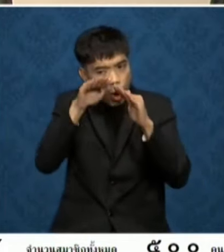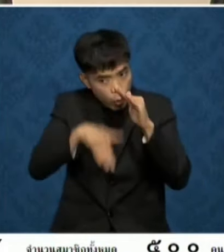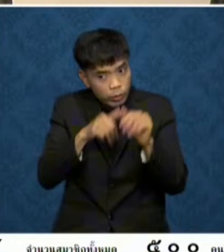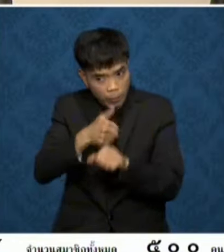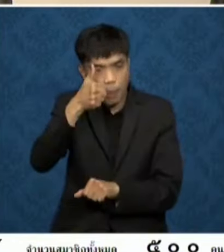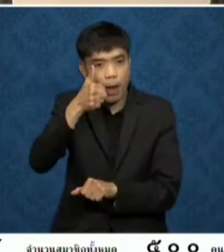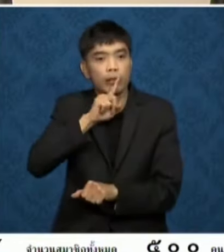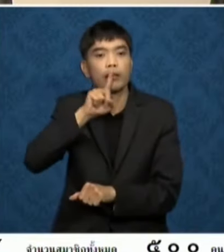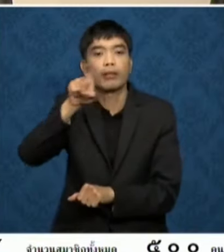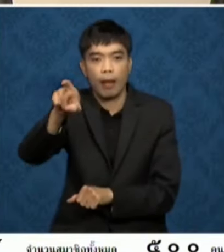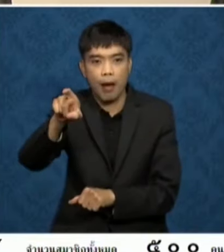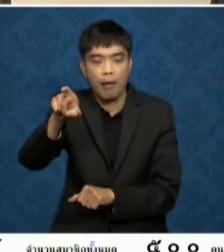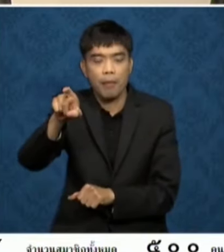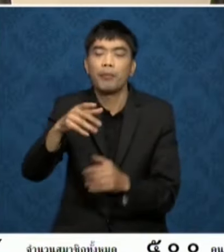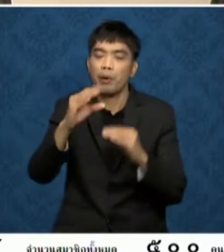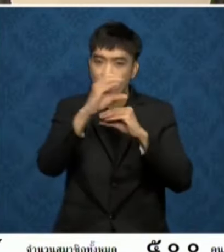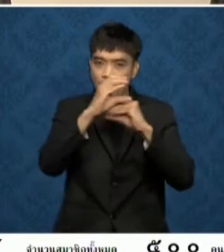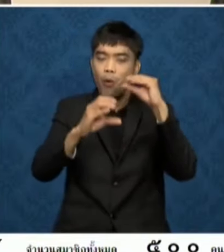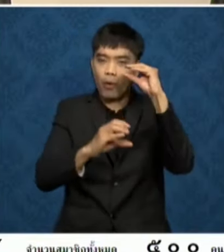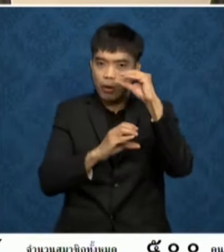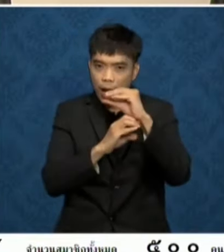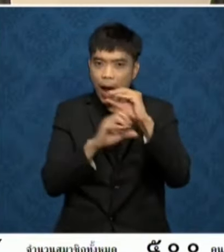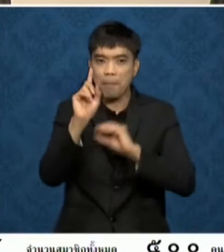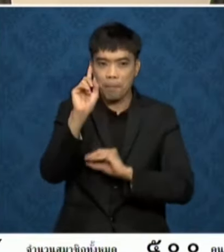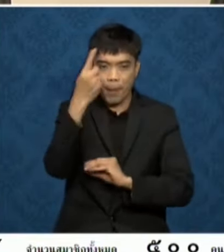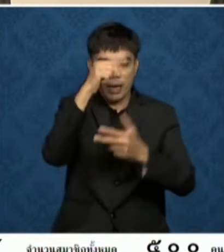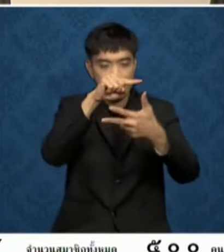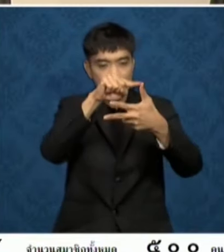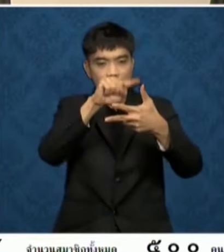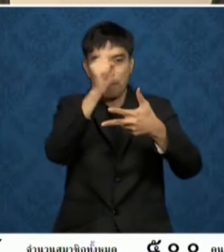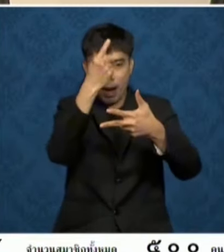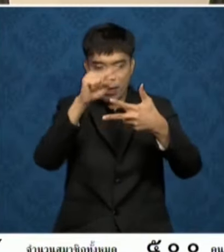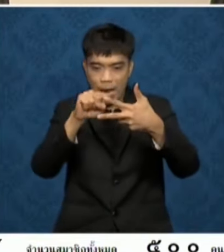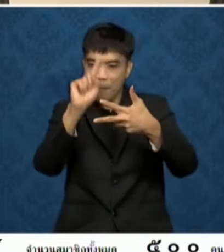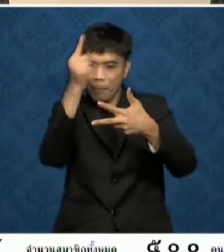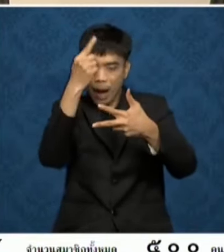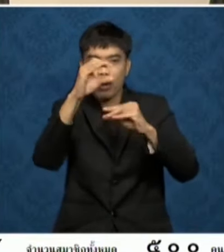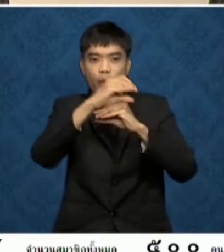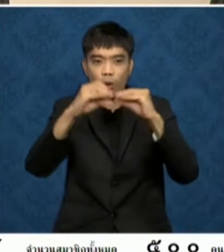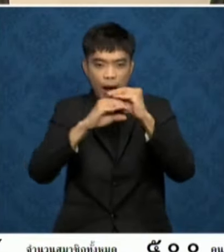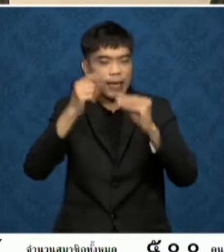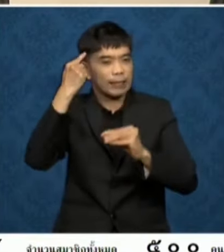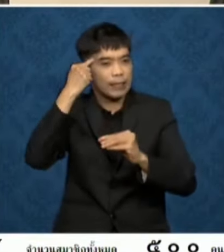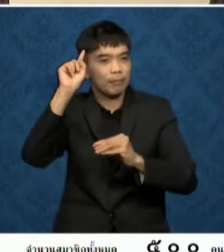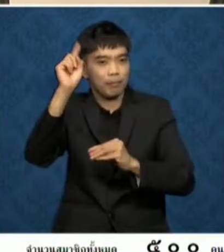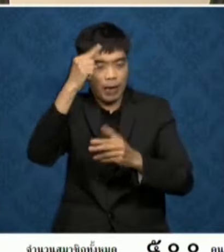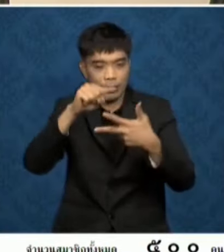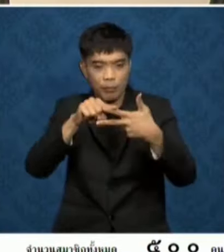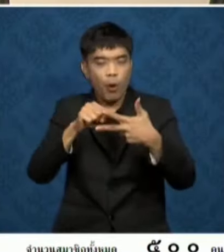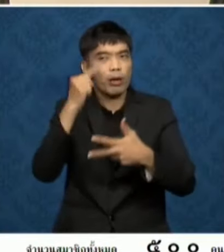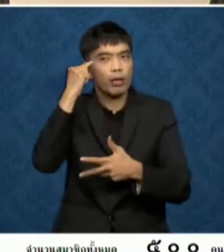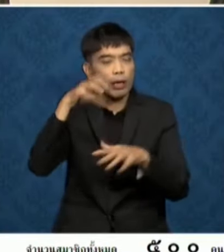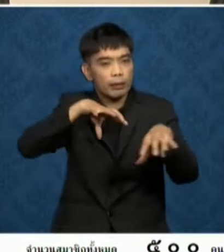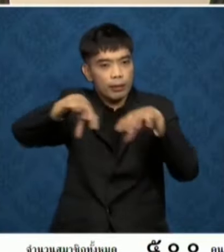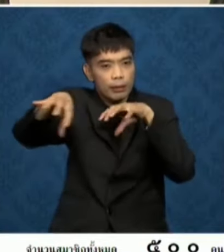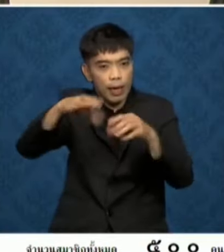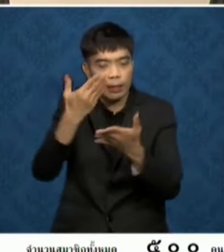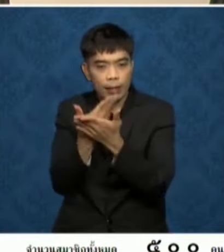ก็แล้วก็ยังเป็นโครงการใหม่ก็อยากให้ที่จะได้เริ่มทำกิจกรรมในวงเงินที่เหมาะสมนะคะ